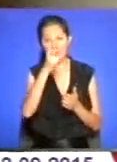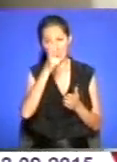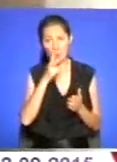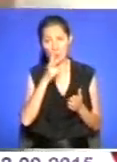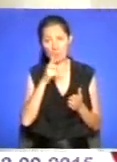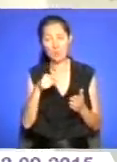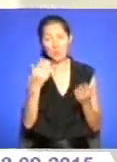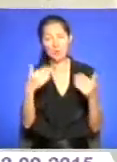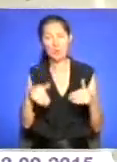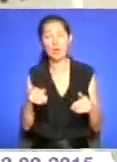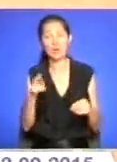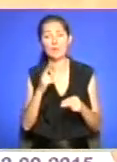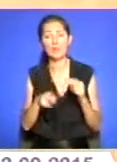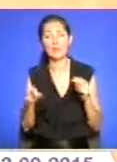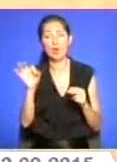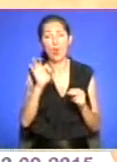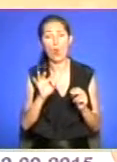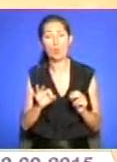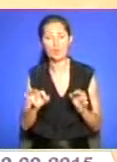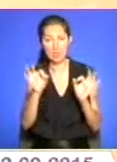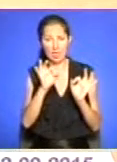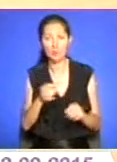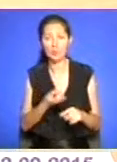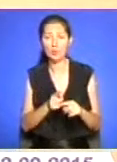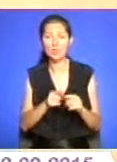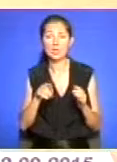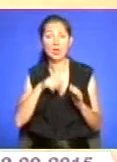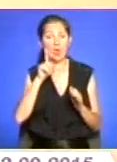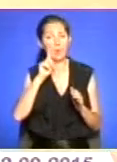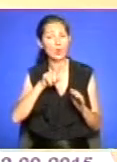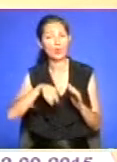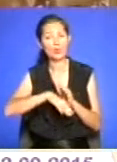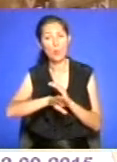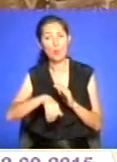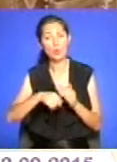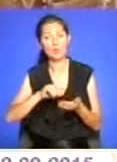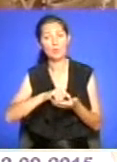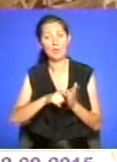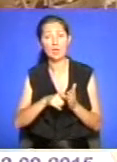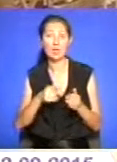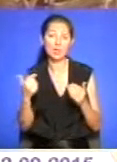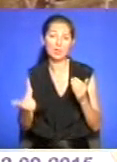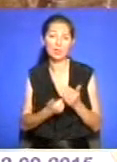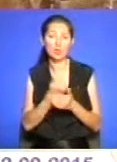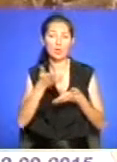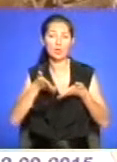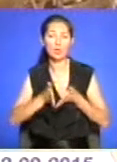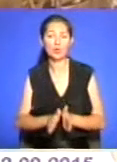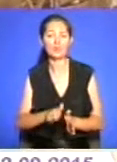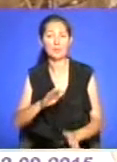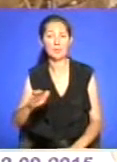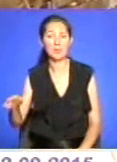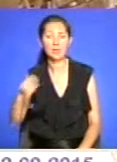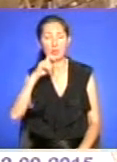Тож вже наприкінці осені у цих поки що порожніх палатах знову народжуватимуться маленькі українці.